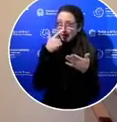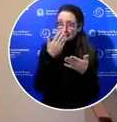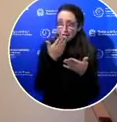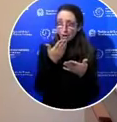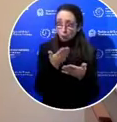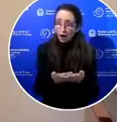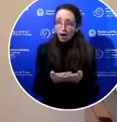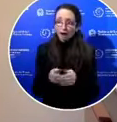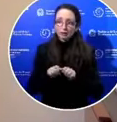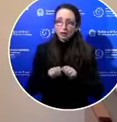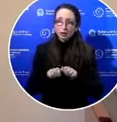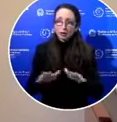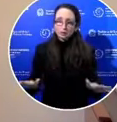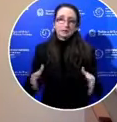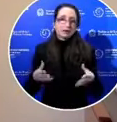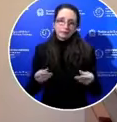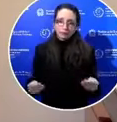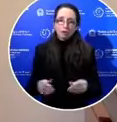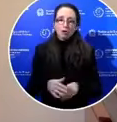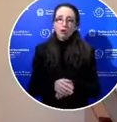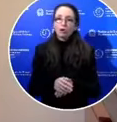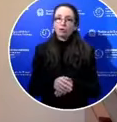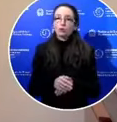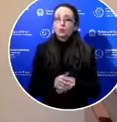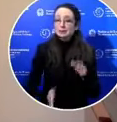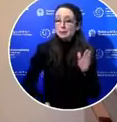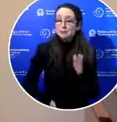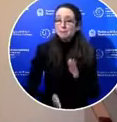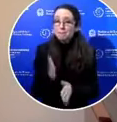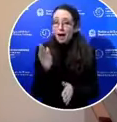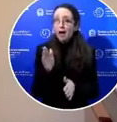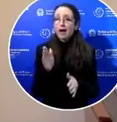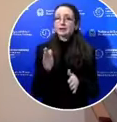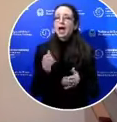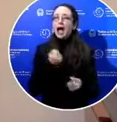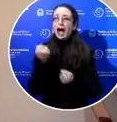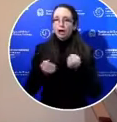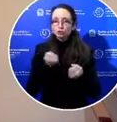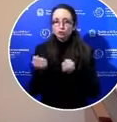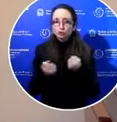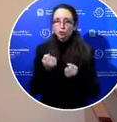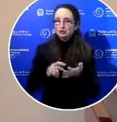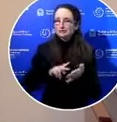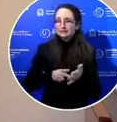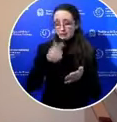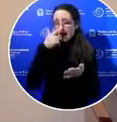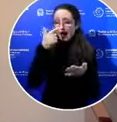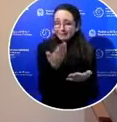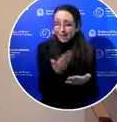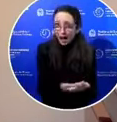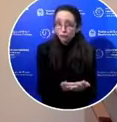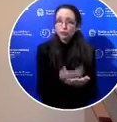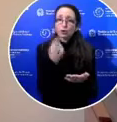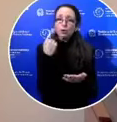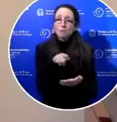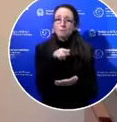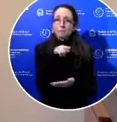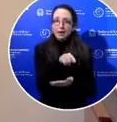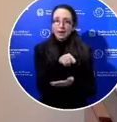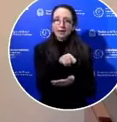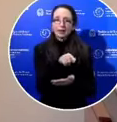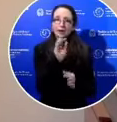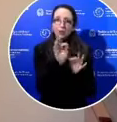territorio nazionale. A tal fine il piano dà avvio ad un'azione di sistema volta a disegnare un sistema pubblico integrato di